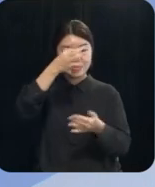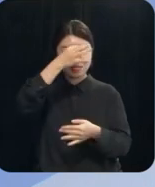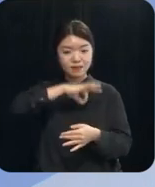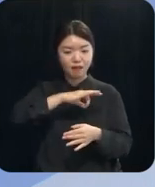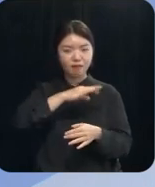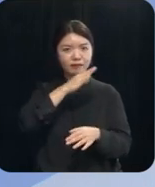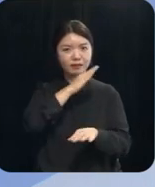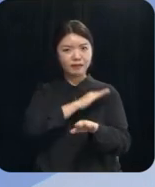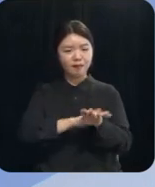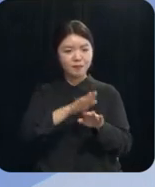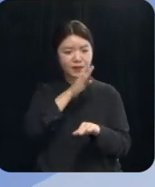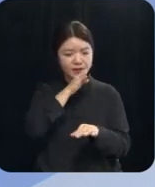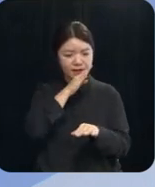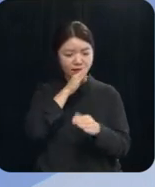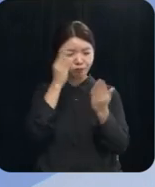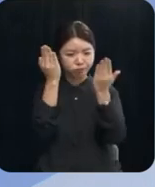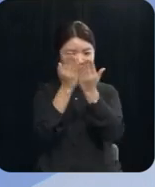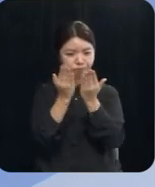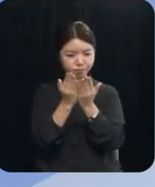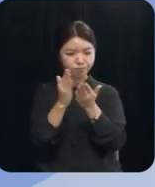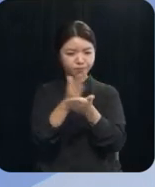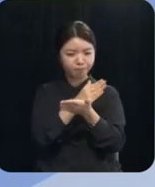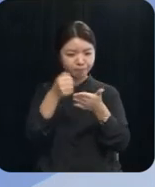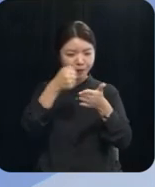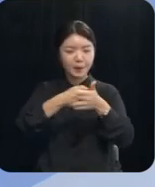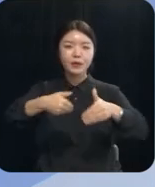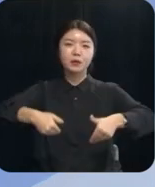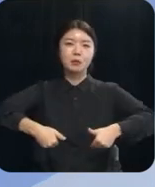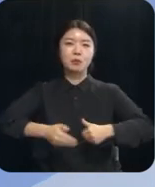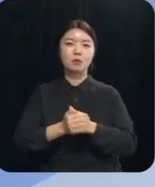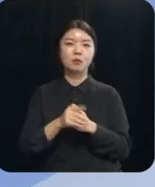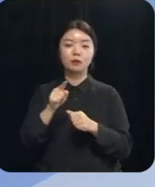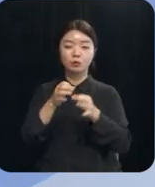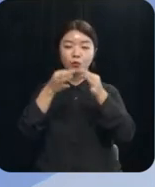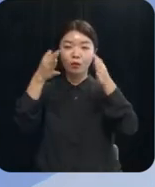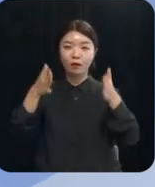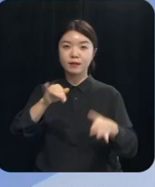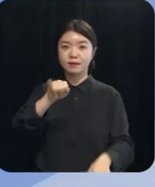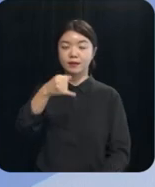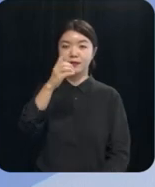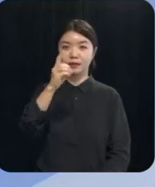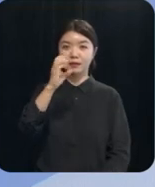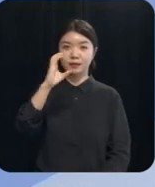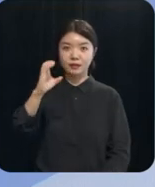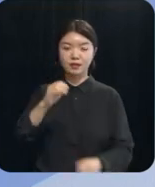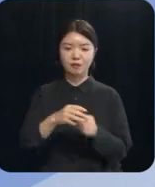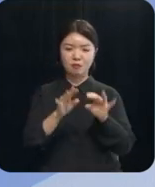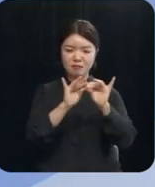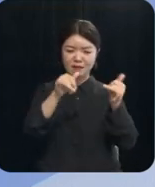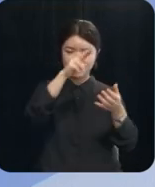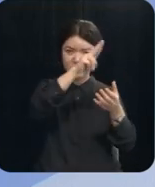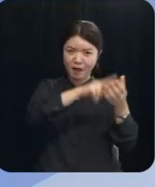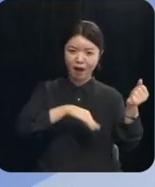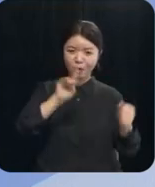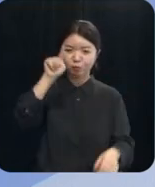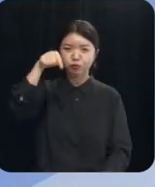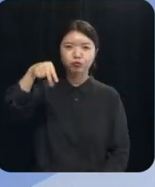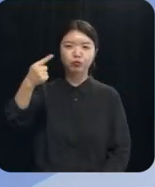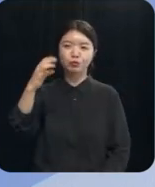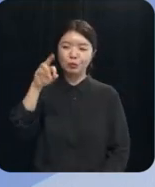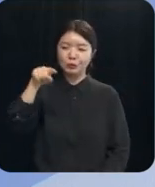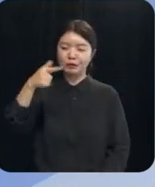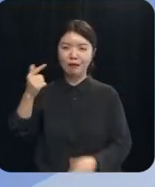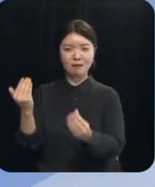부합되는지를 판단해야 된다고 생각을 하고요. 그동안 JDC는 땅 장사, 부동산 개발에